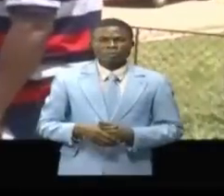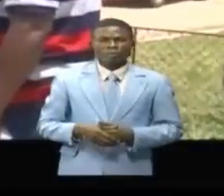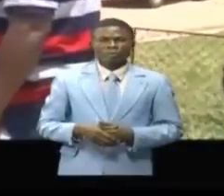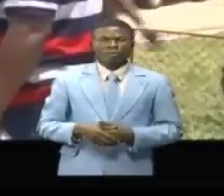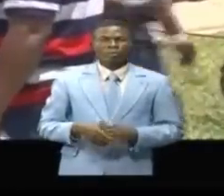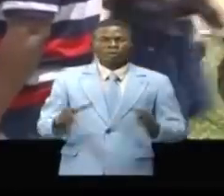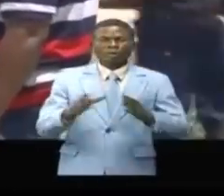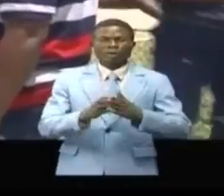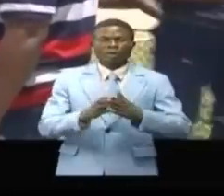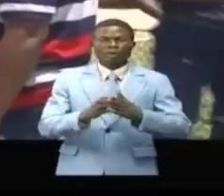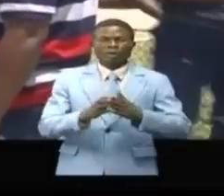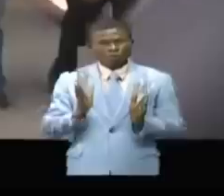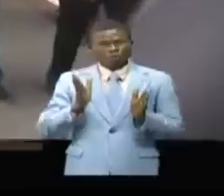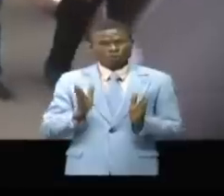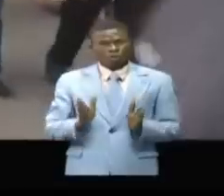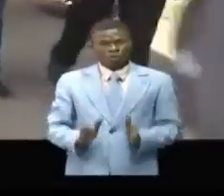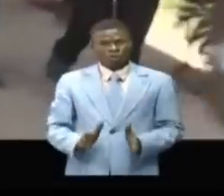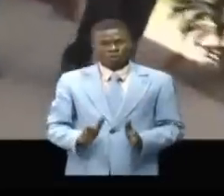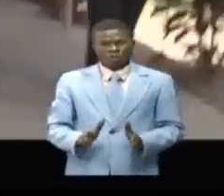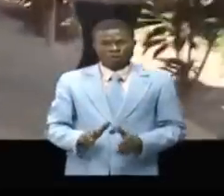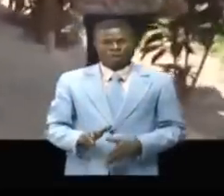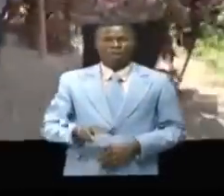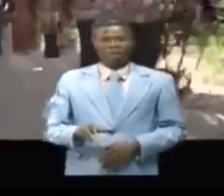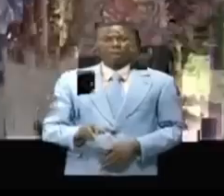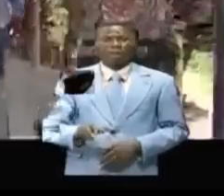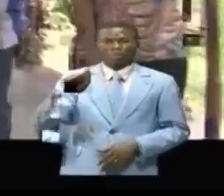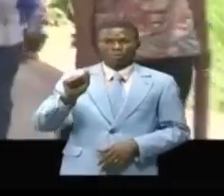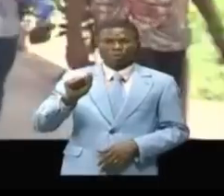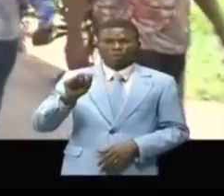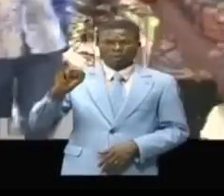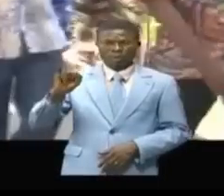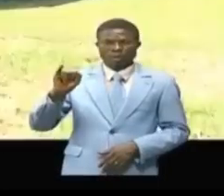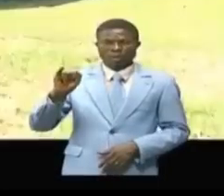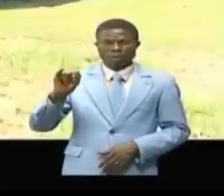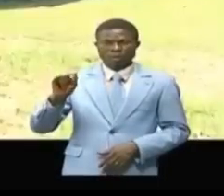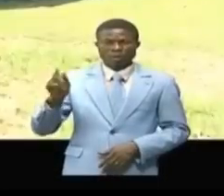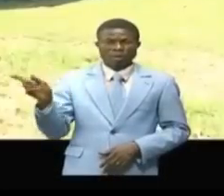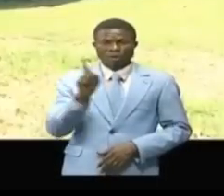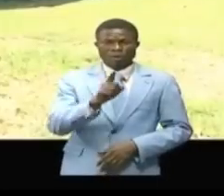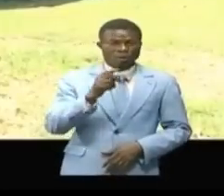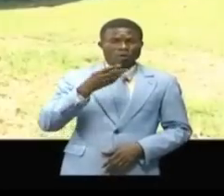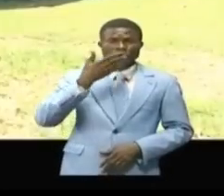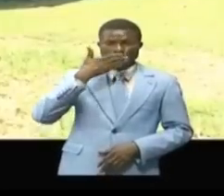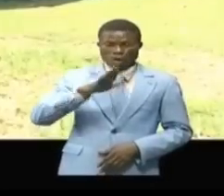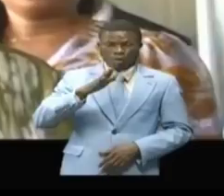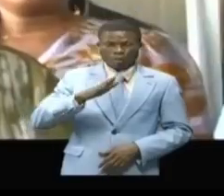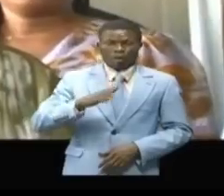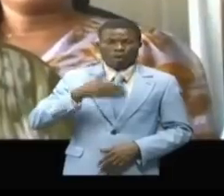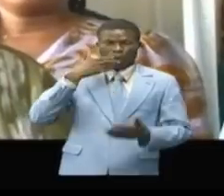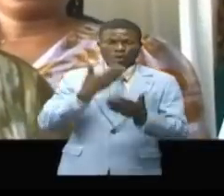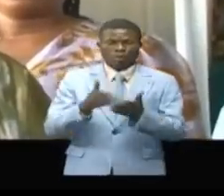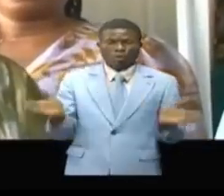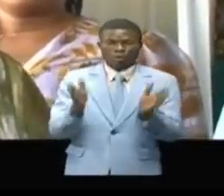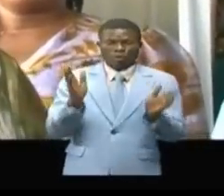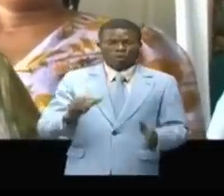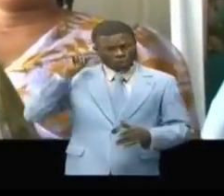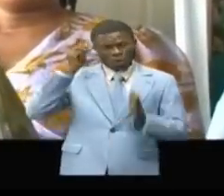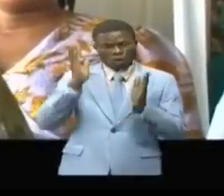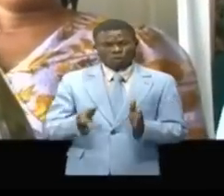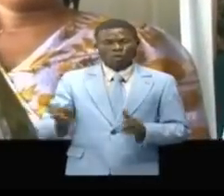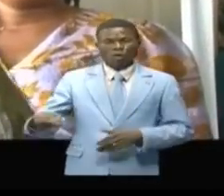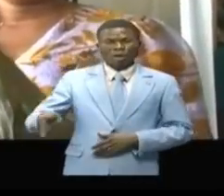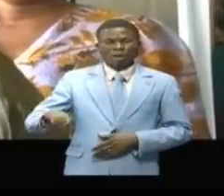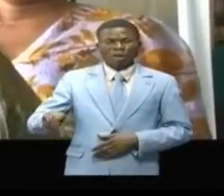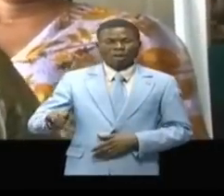Accompagné du vice-gouverneur Fambayi Baïba, on se déplace vers l'hôpital Bomberger à Tshikagi, le gouverneur de province du Kasaï